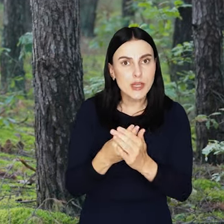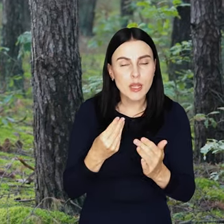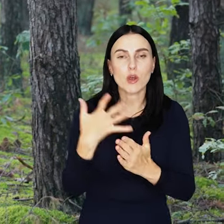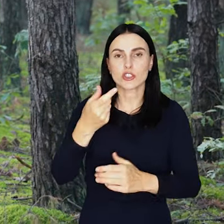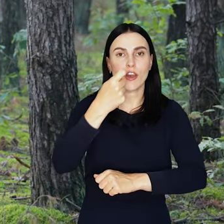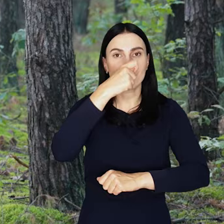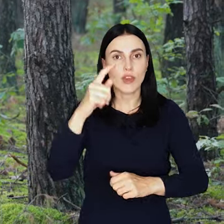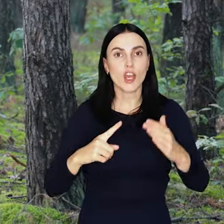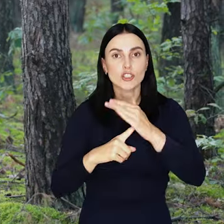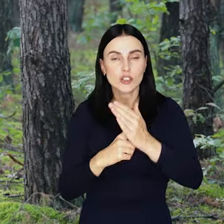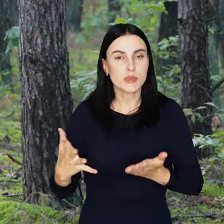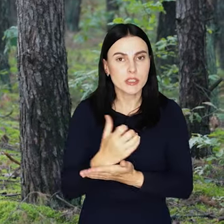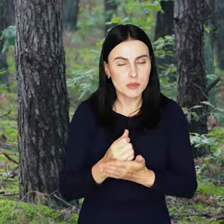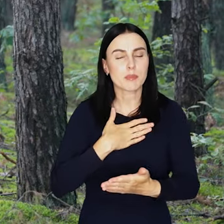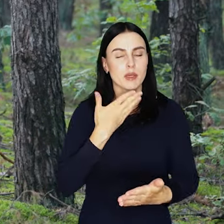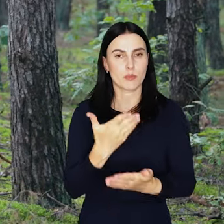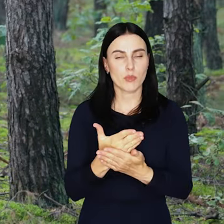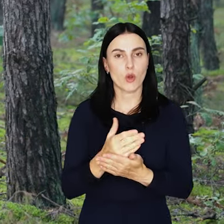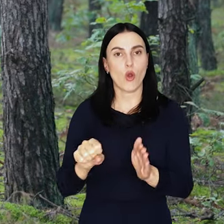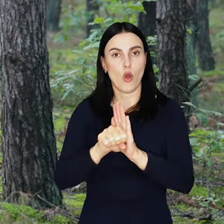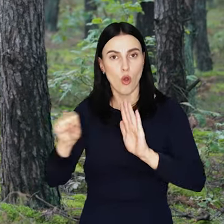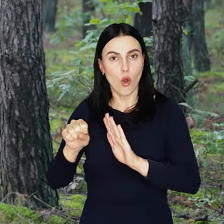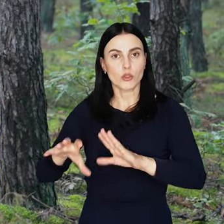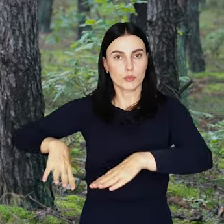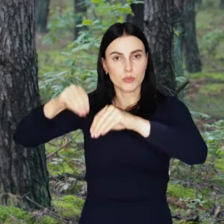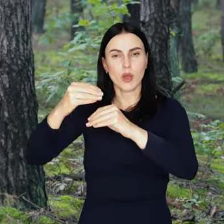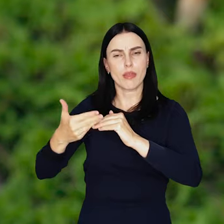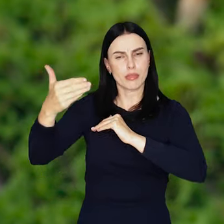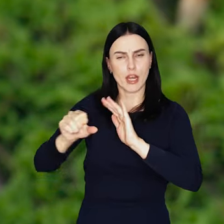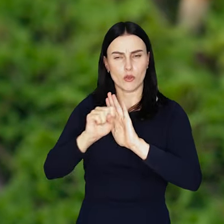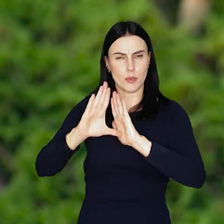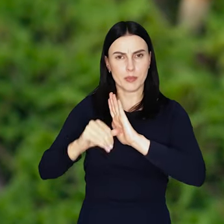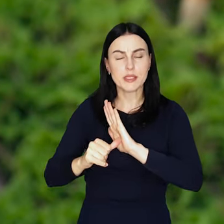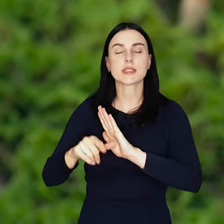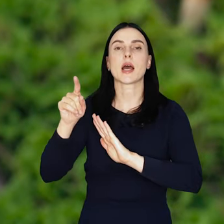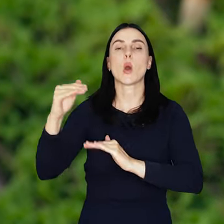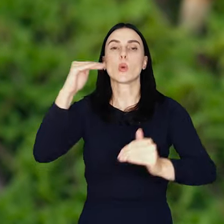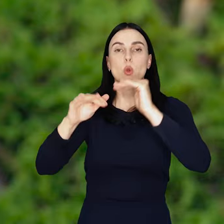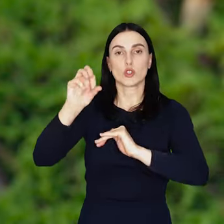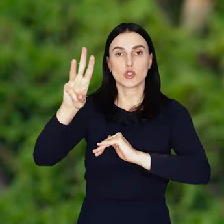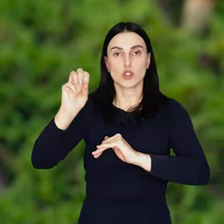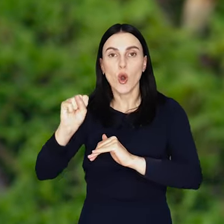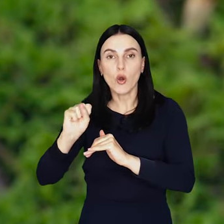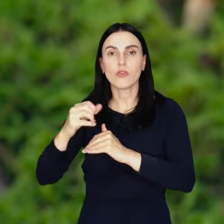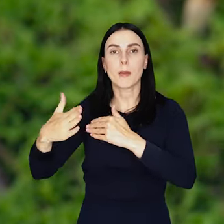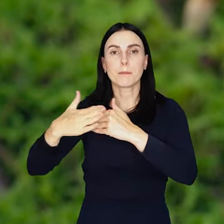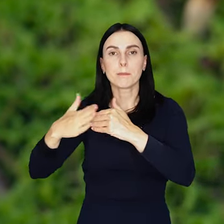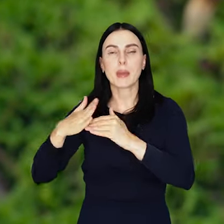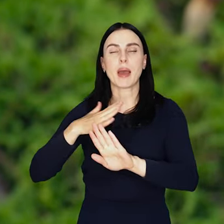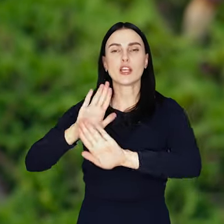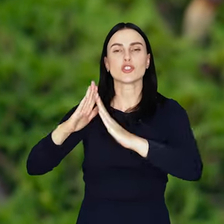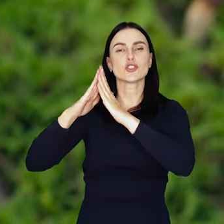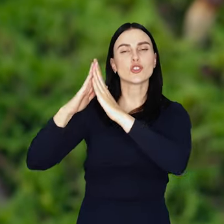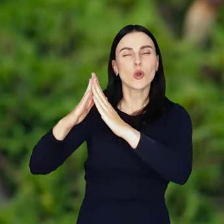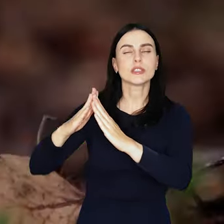pojechać na grzyby? Mamy dla Was kilka propozycji. Począwszy od tych położonych najdalej od miasta, będą to Górysowie czy okolice